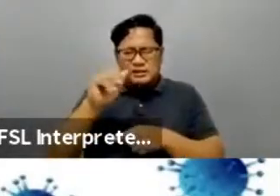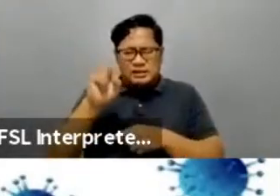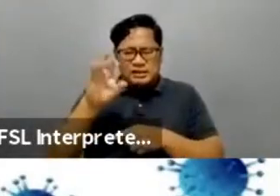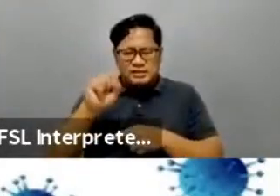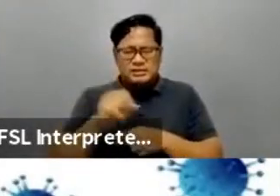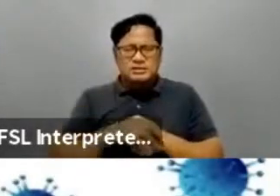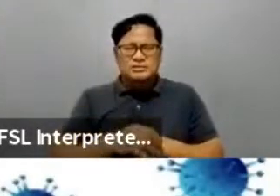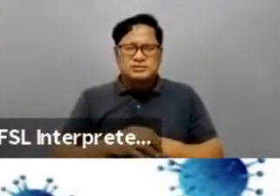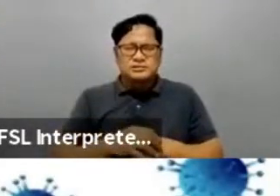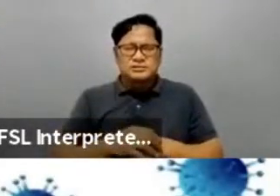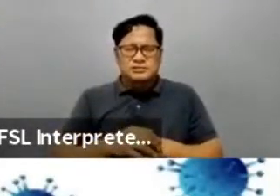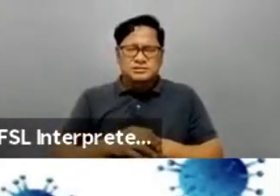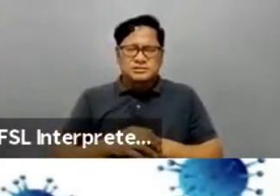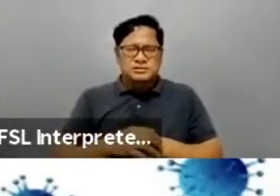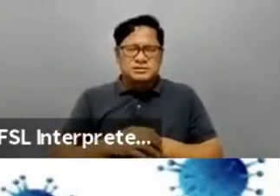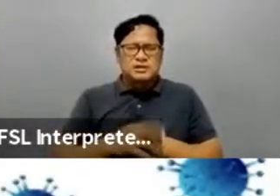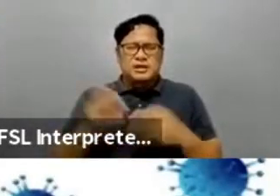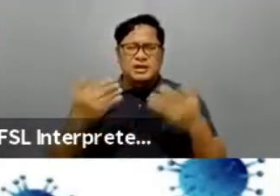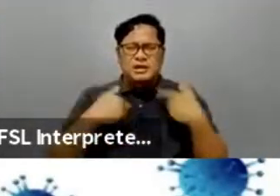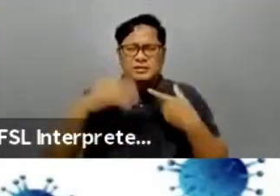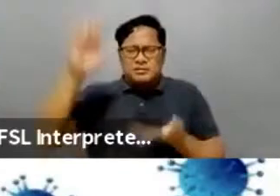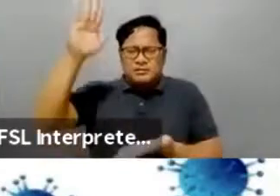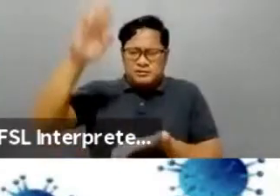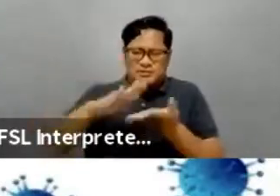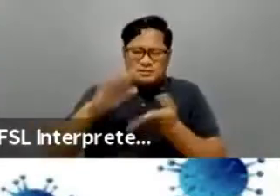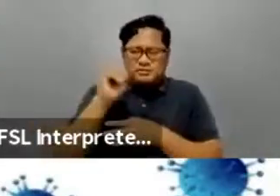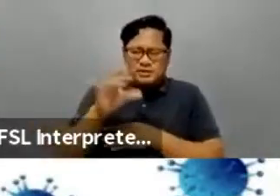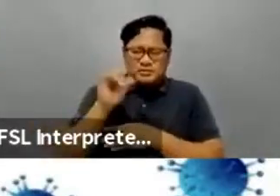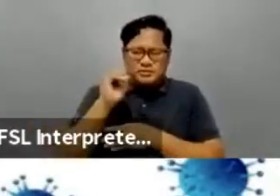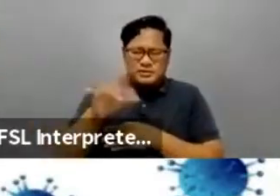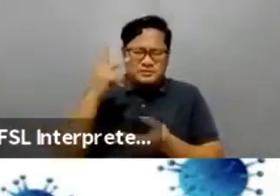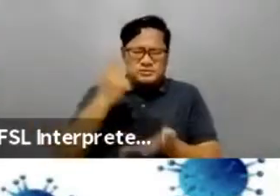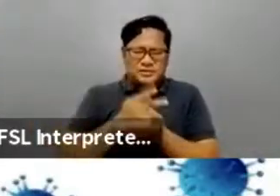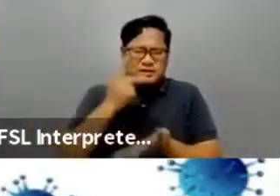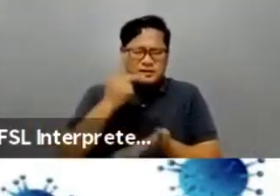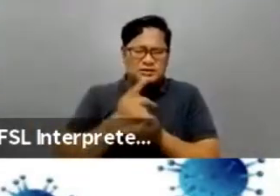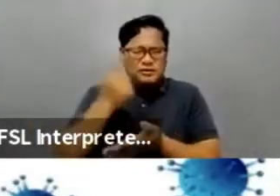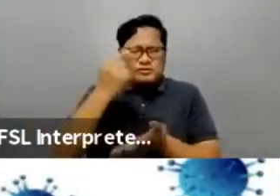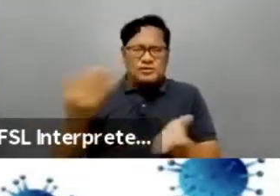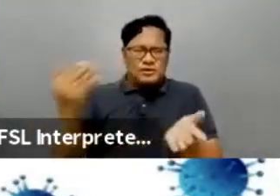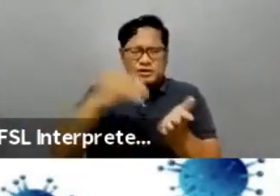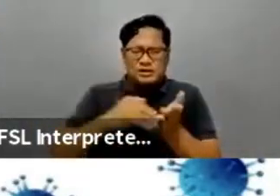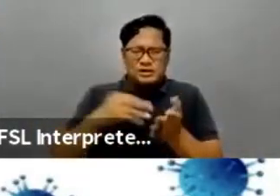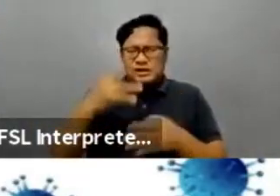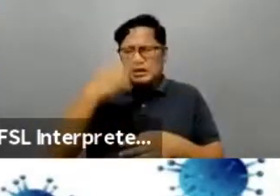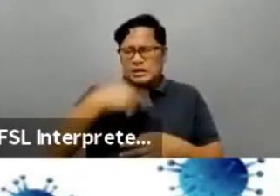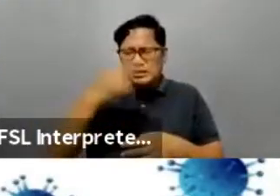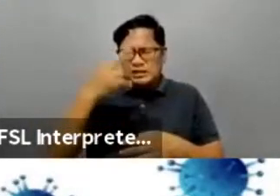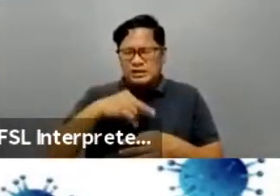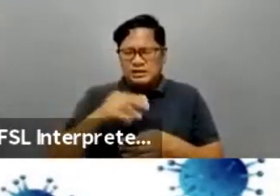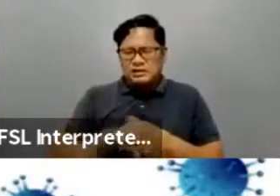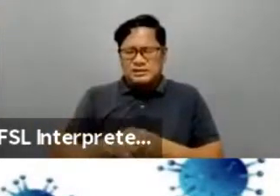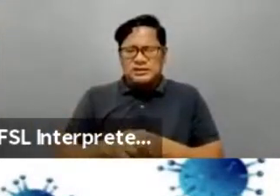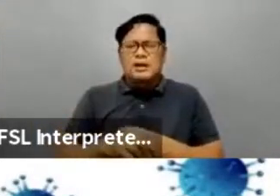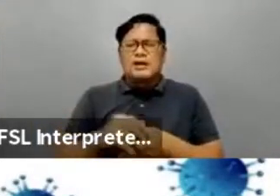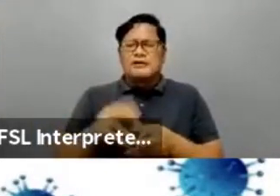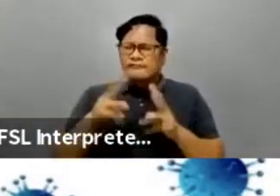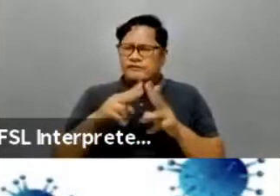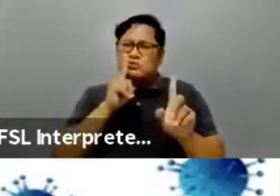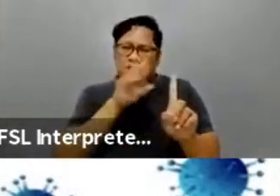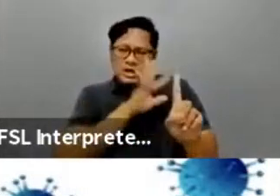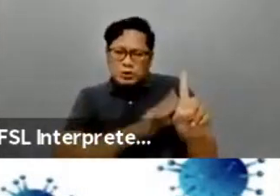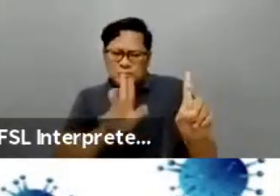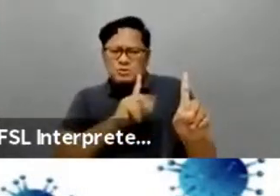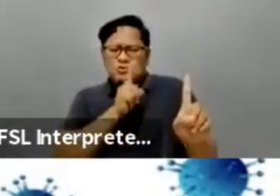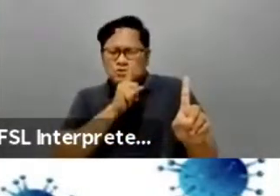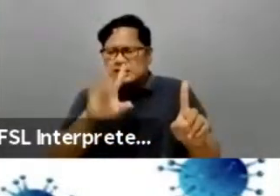sa standard na 15 persons per case dahil very obvious na hindi natin kayang tuparin yung